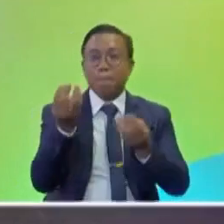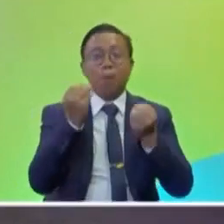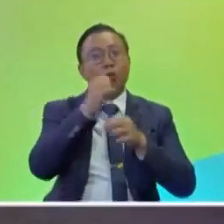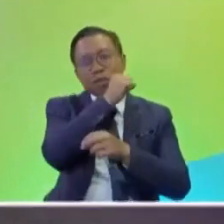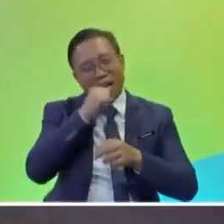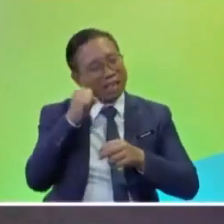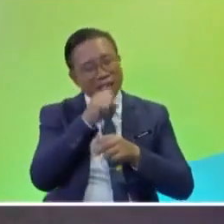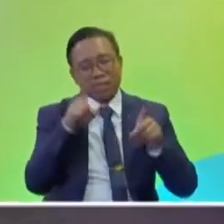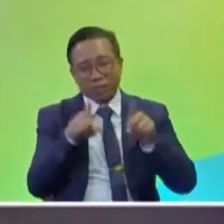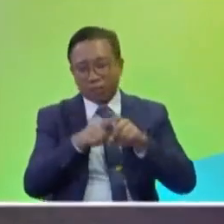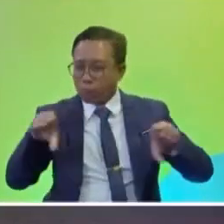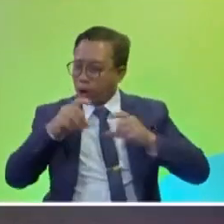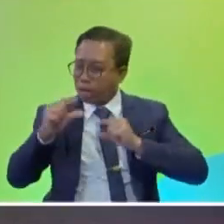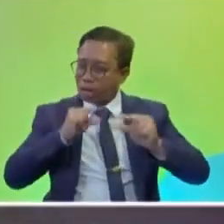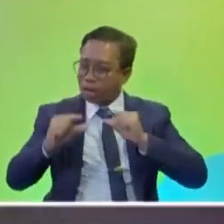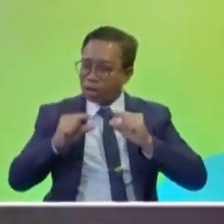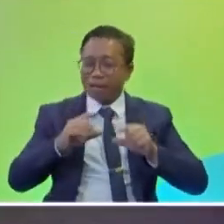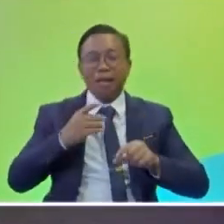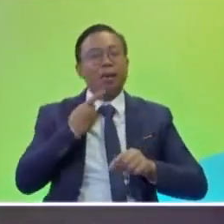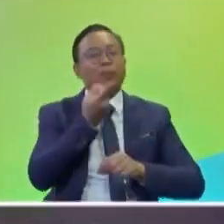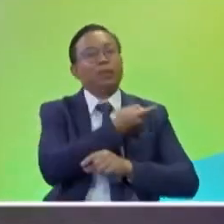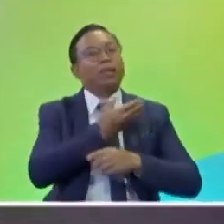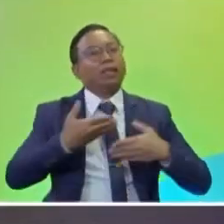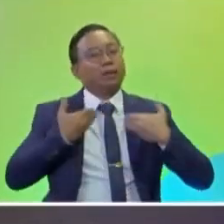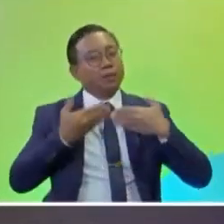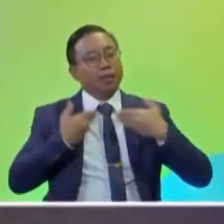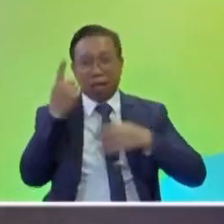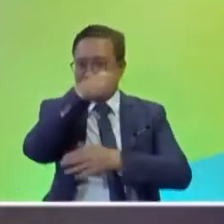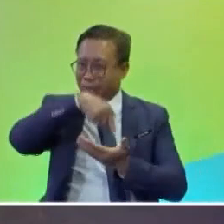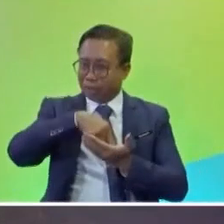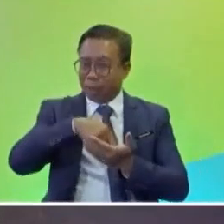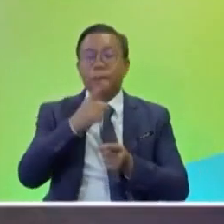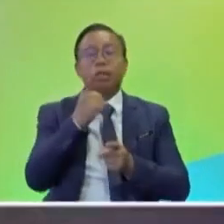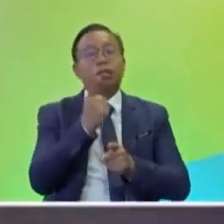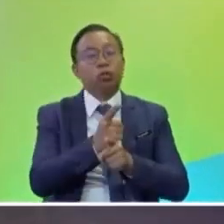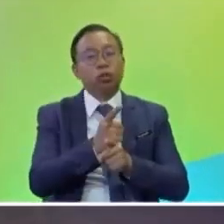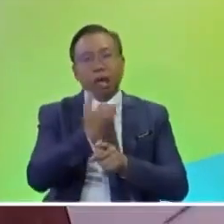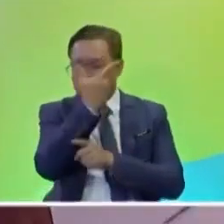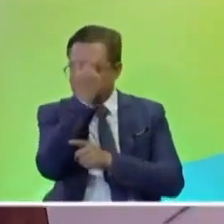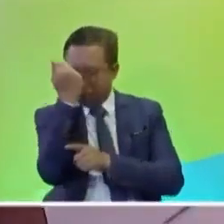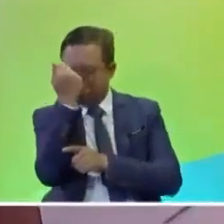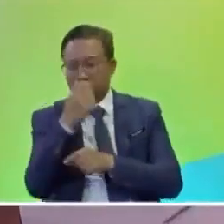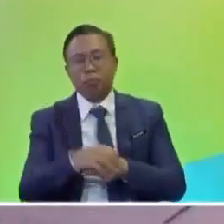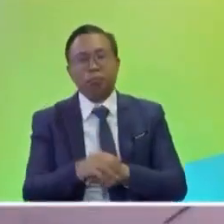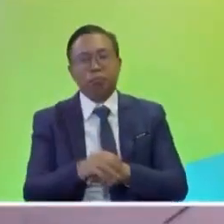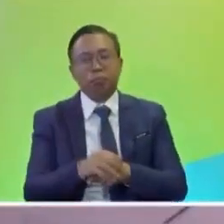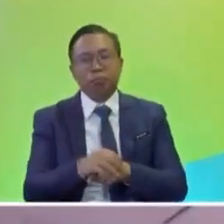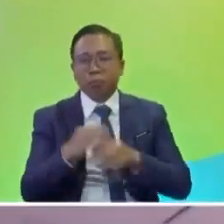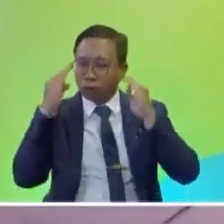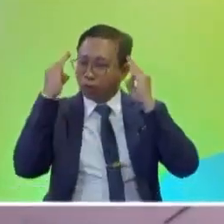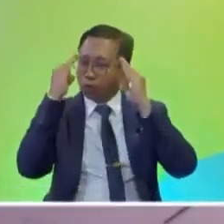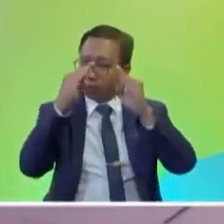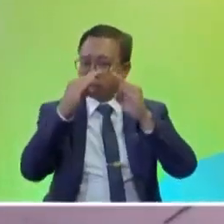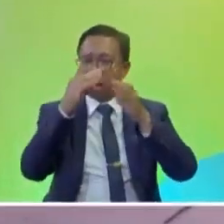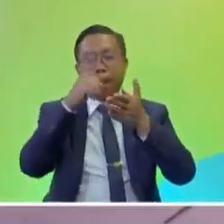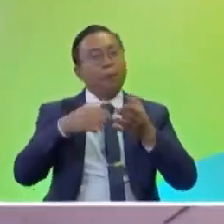buat pergerakan sebab kami gembira hari ini. Betul tu, Din. Sebab kali ni fokus cikgu,